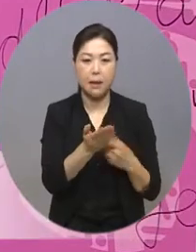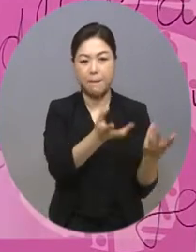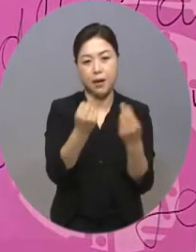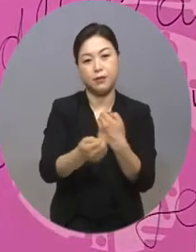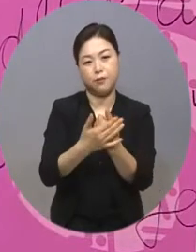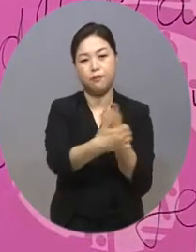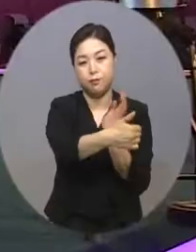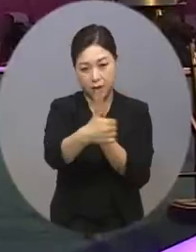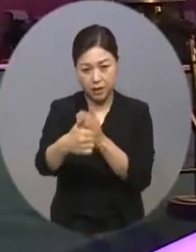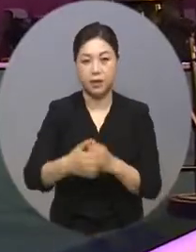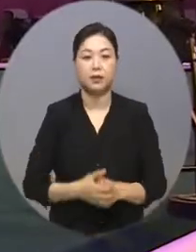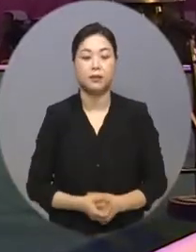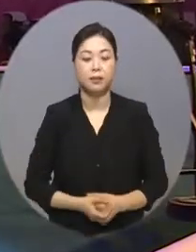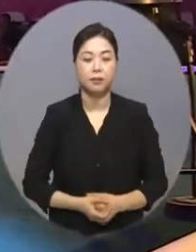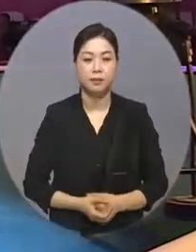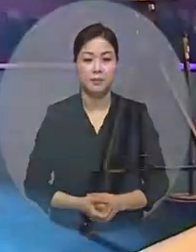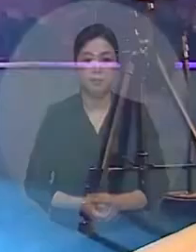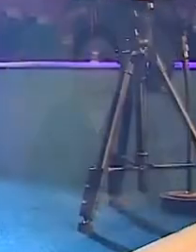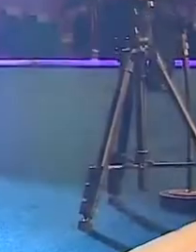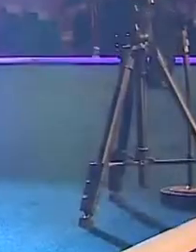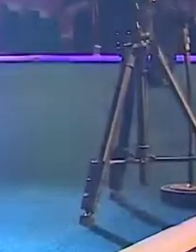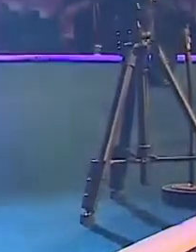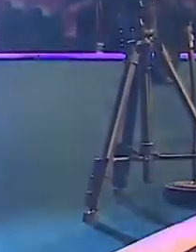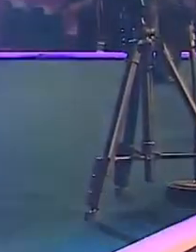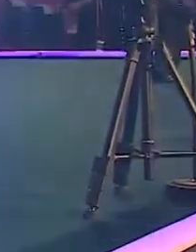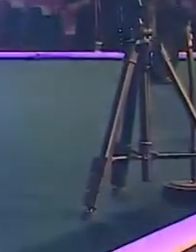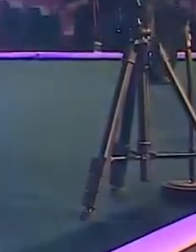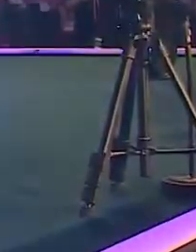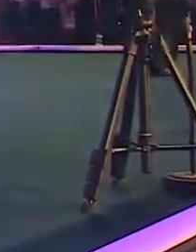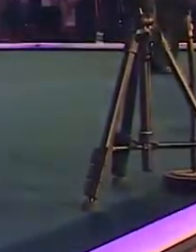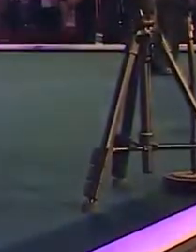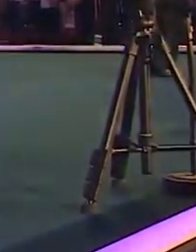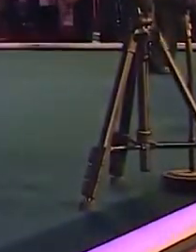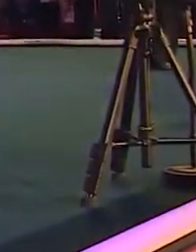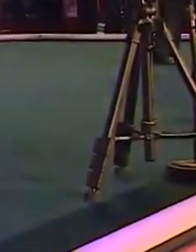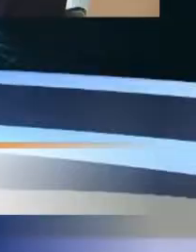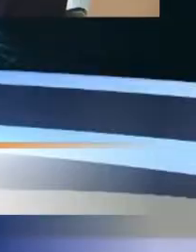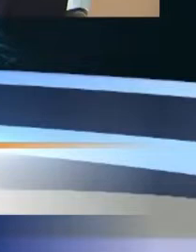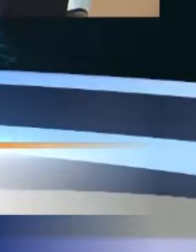부탁드리겠습니다. 복지TV 뉴스 박순용입니다.